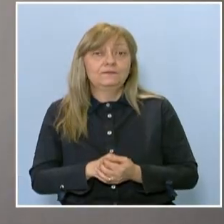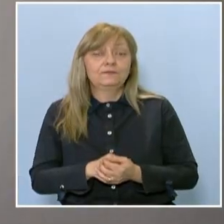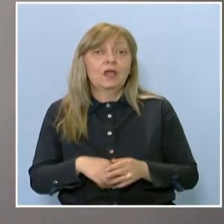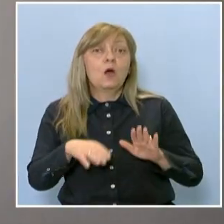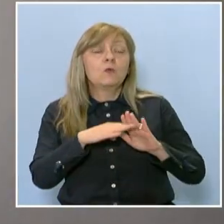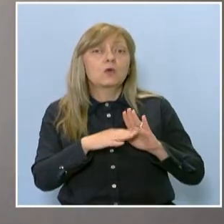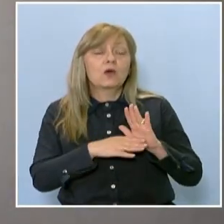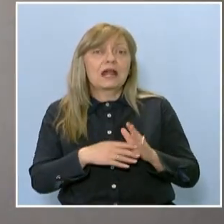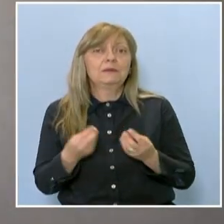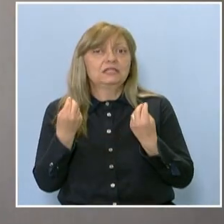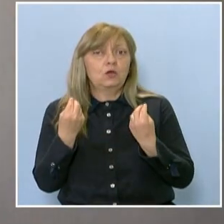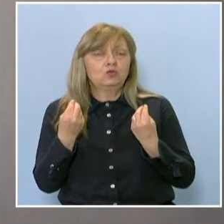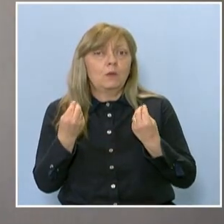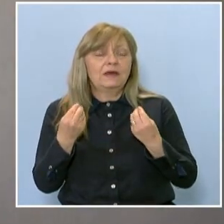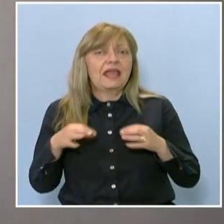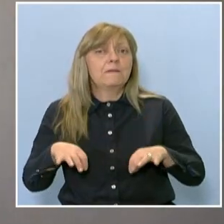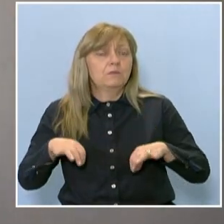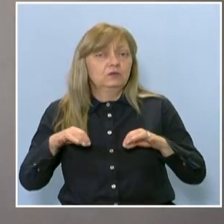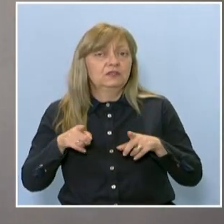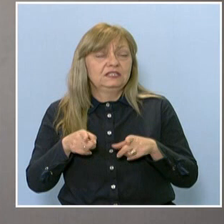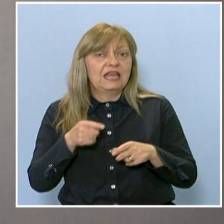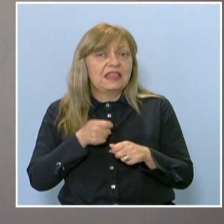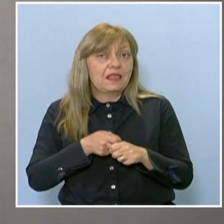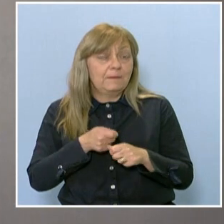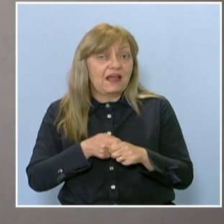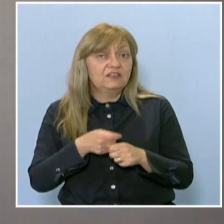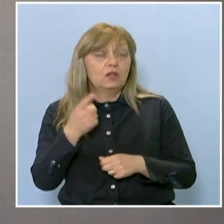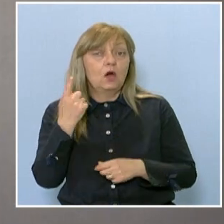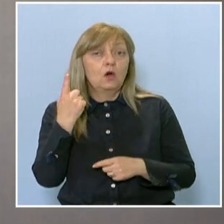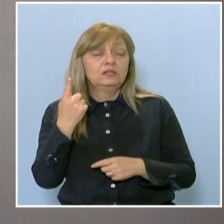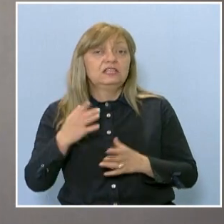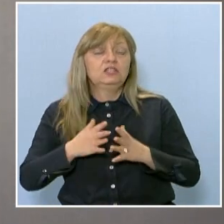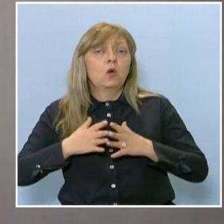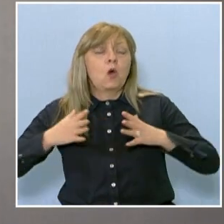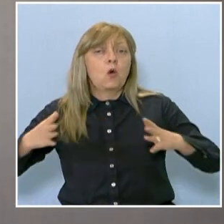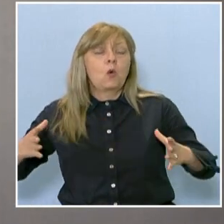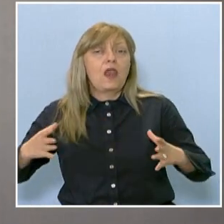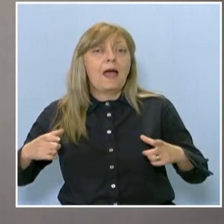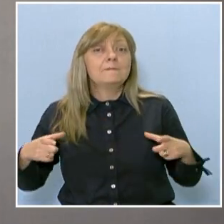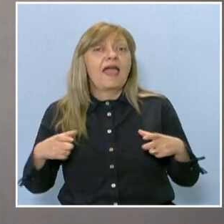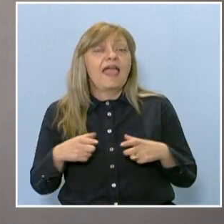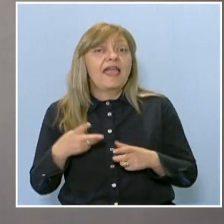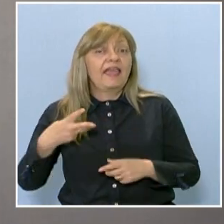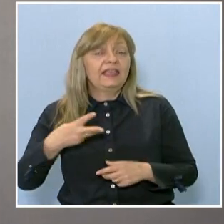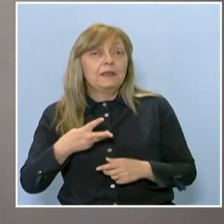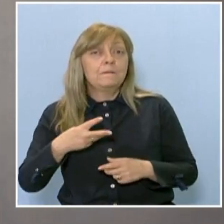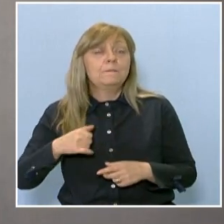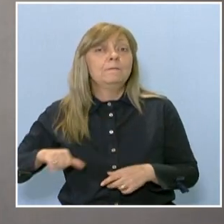толкова добре подготвена. Тя е направена от един голям екип, международен екип от